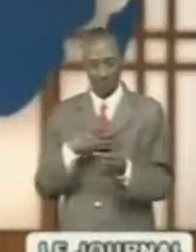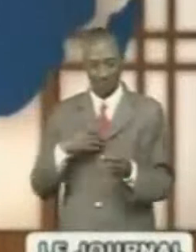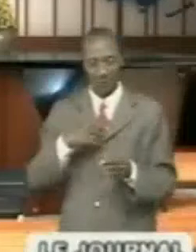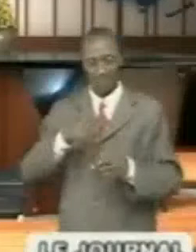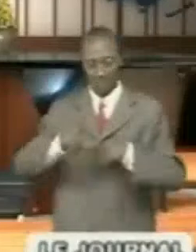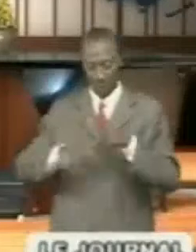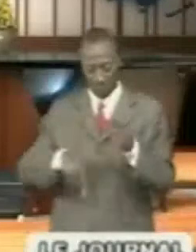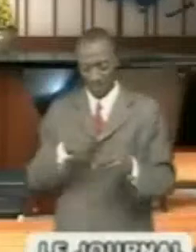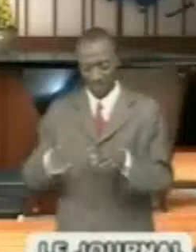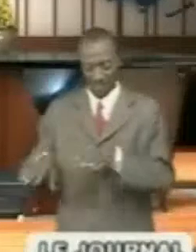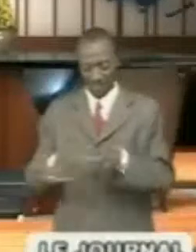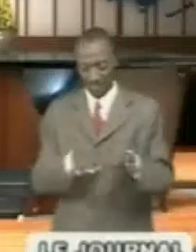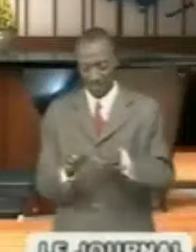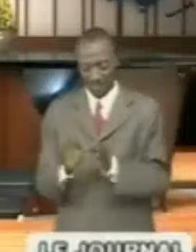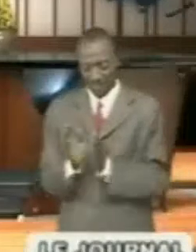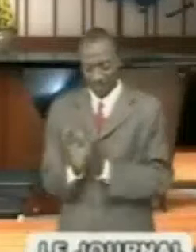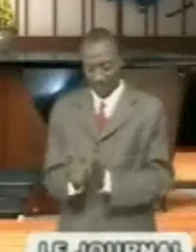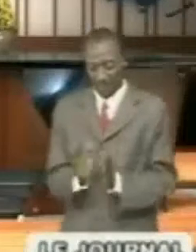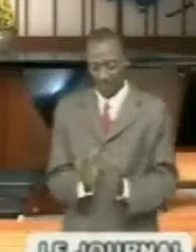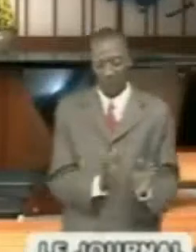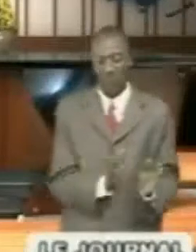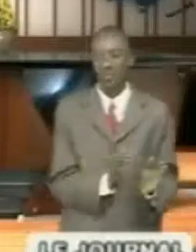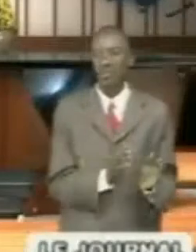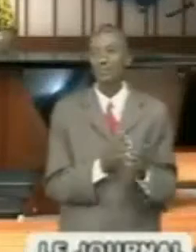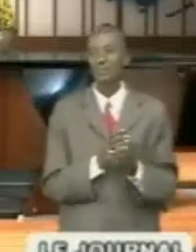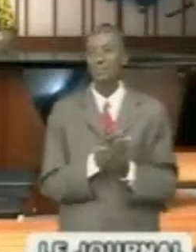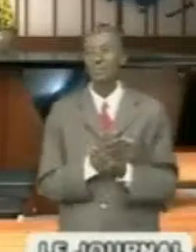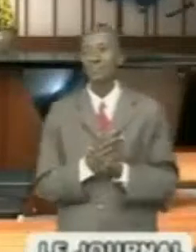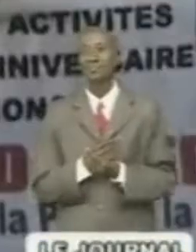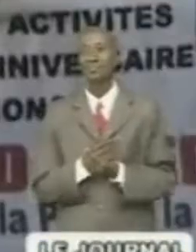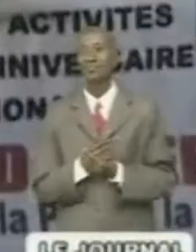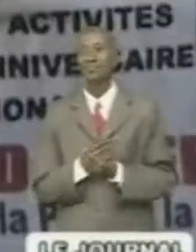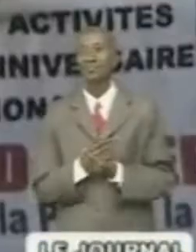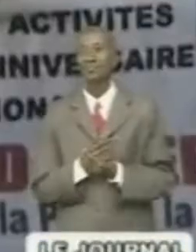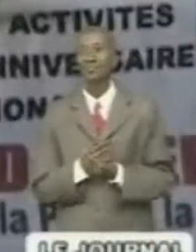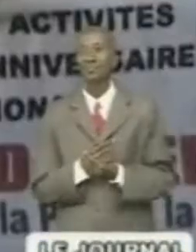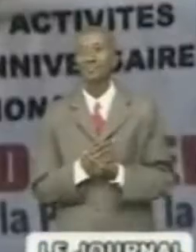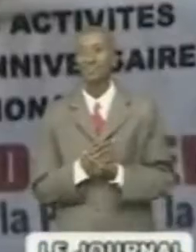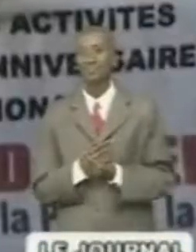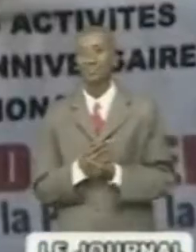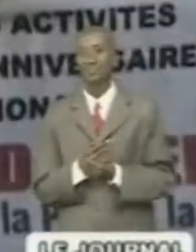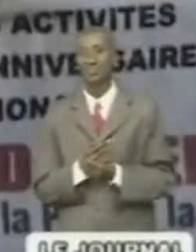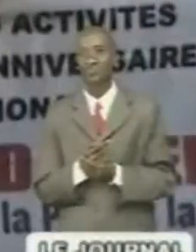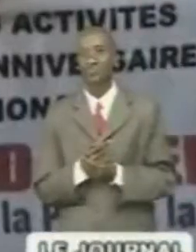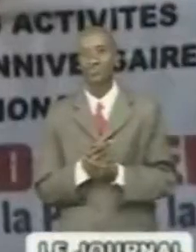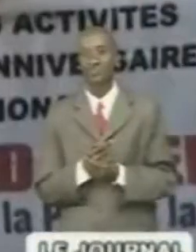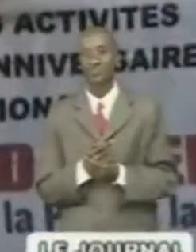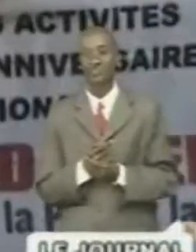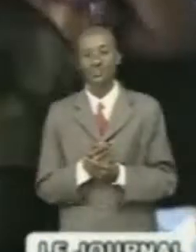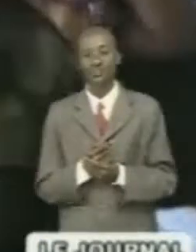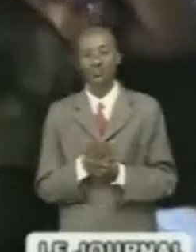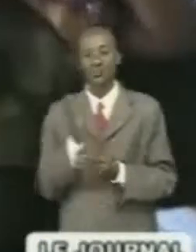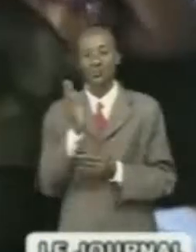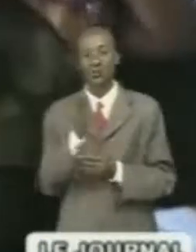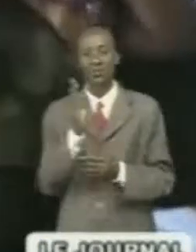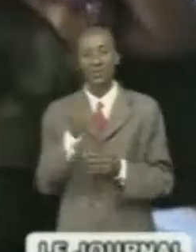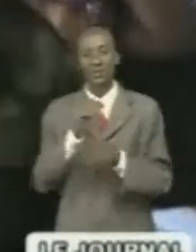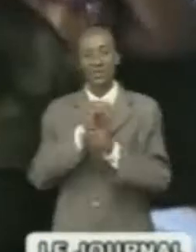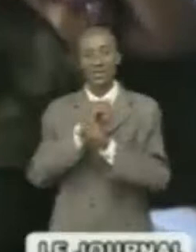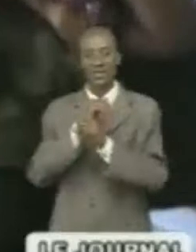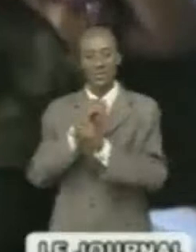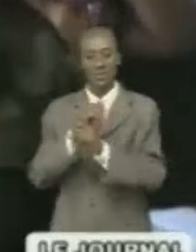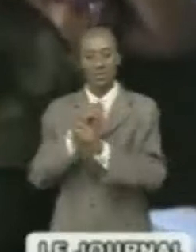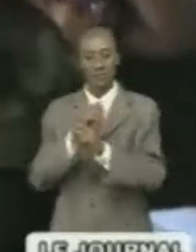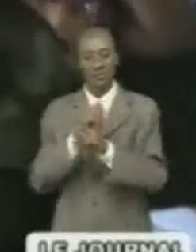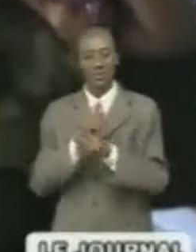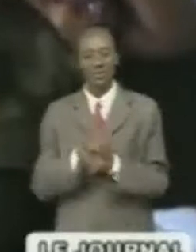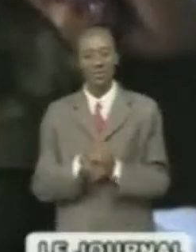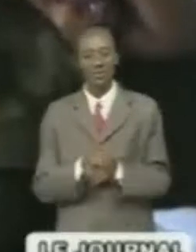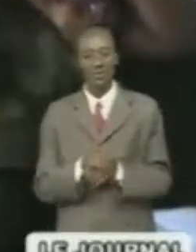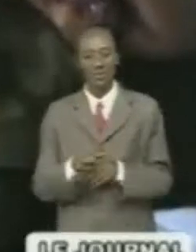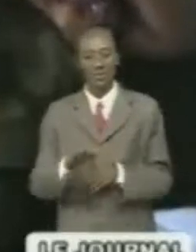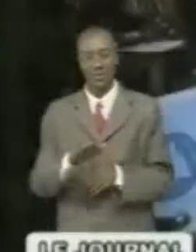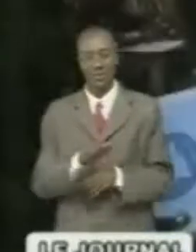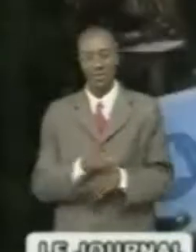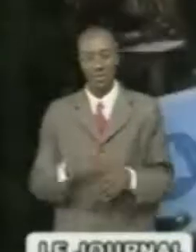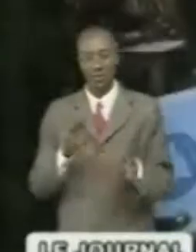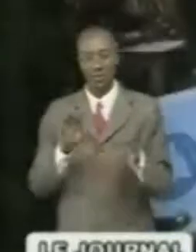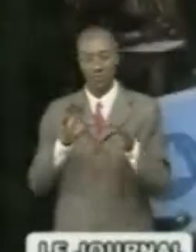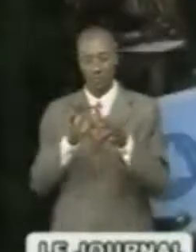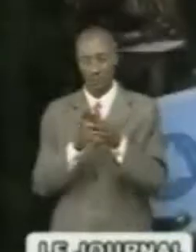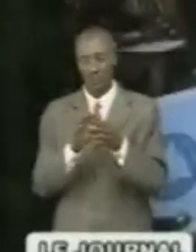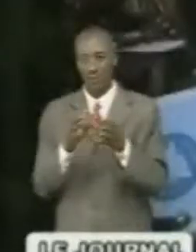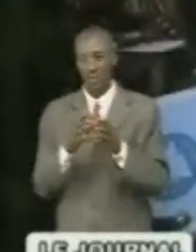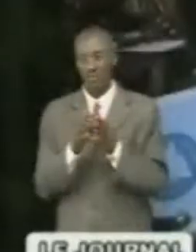activités préparatoires. Reportage. Le Conseil de sécurité de l'ONU, à travers sa résolution